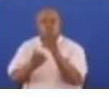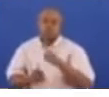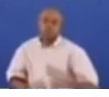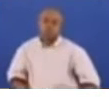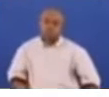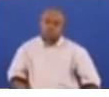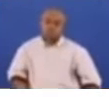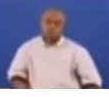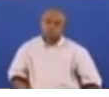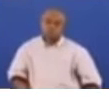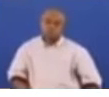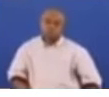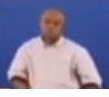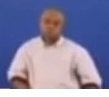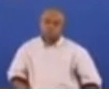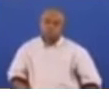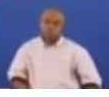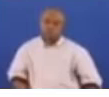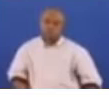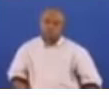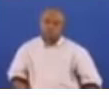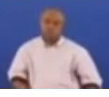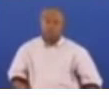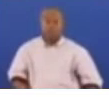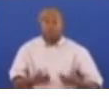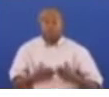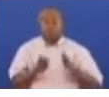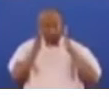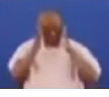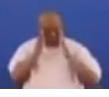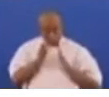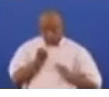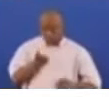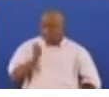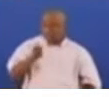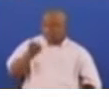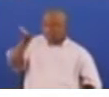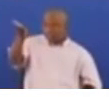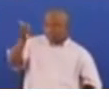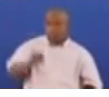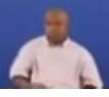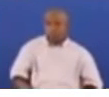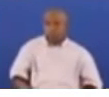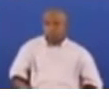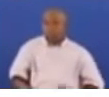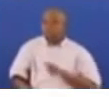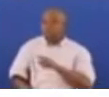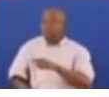Sasa Mheshimiwa Spika, Mheshimiwa Jerry anatakiwa, kwanza naunga